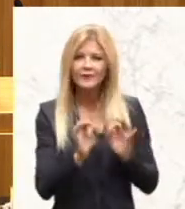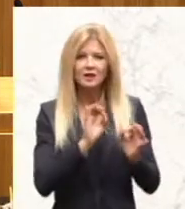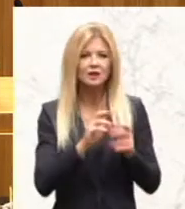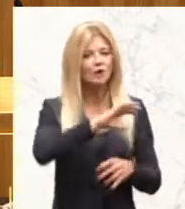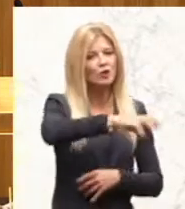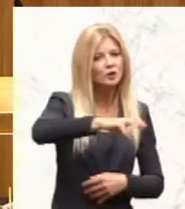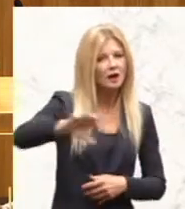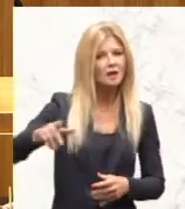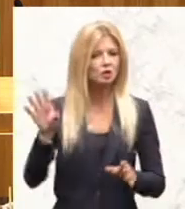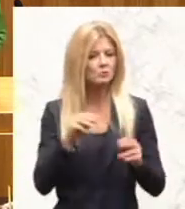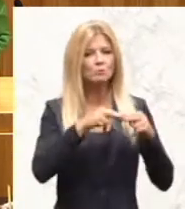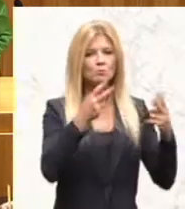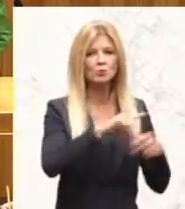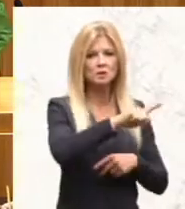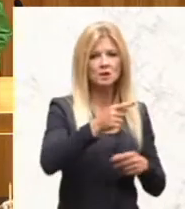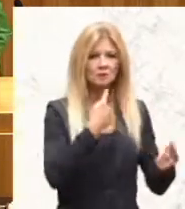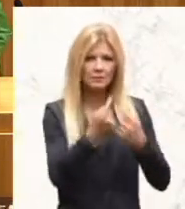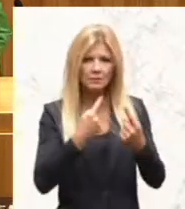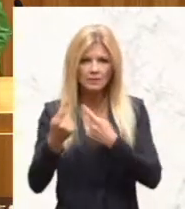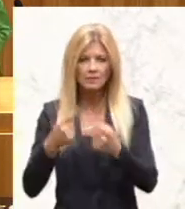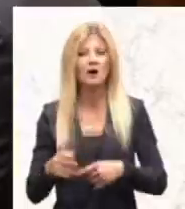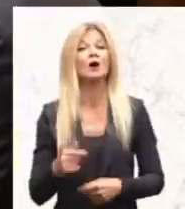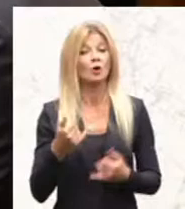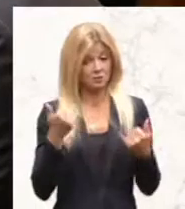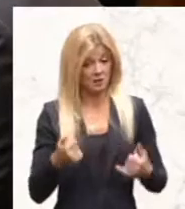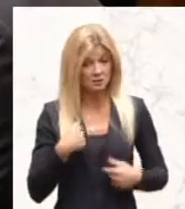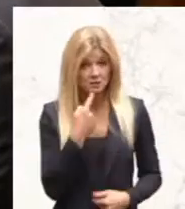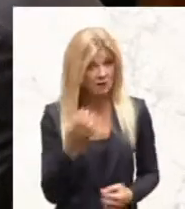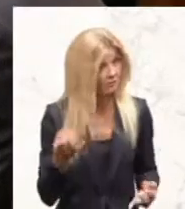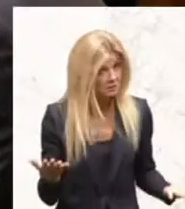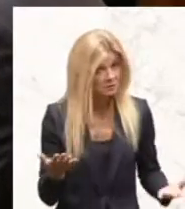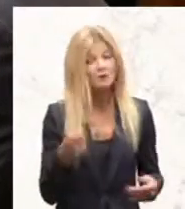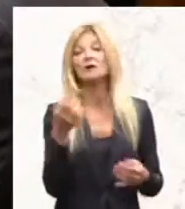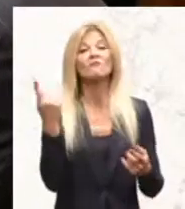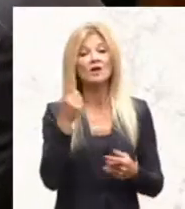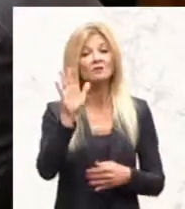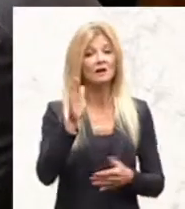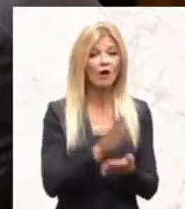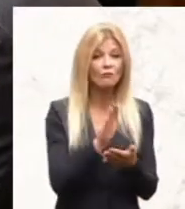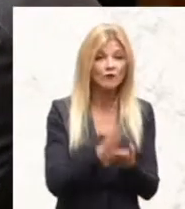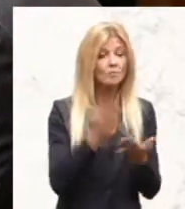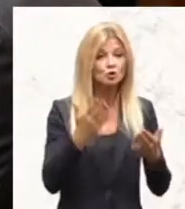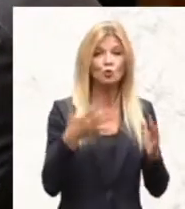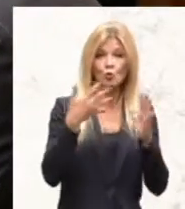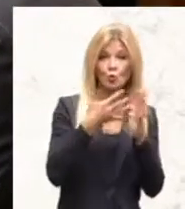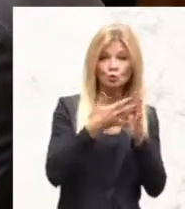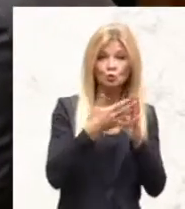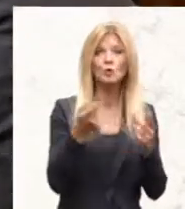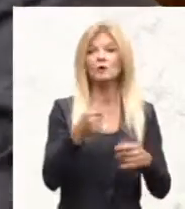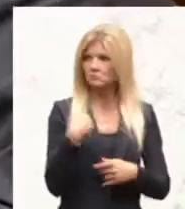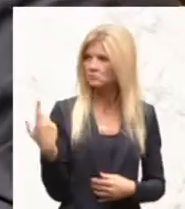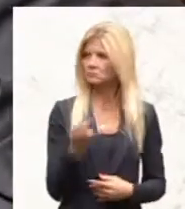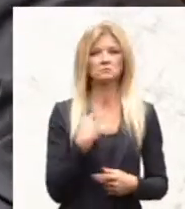sage ich wieder, das ist Aufgabe von uns Abgeordneten. Woanders kann es ja nicht gehen, die begleitende Kontrolle und die